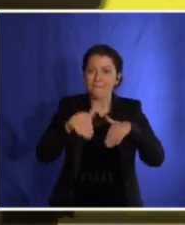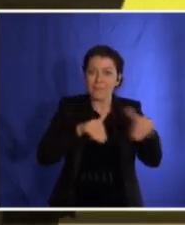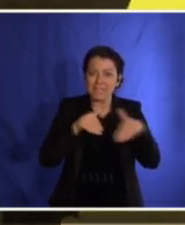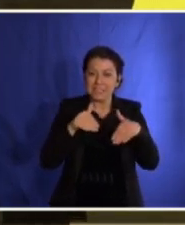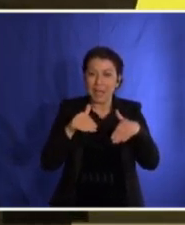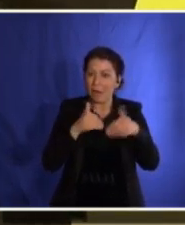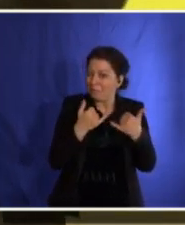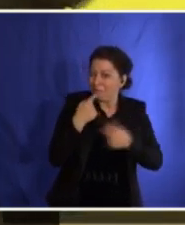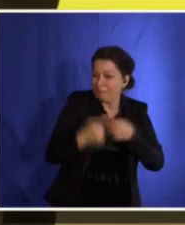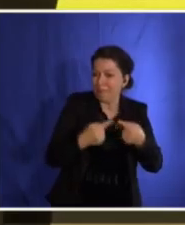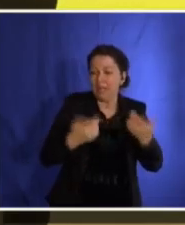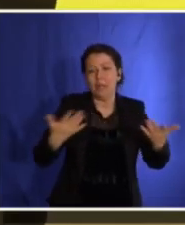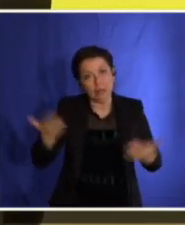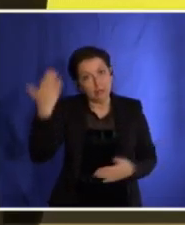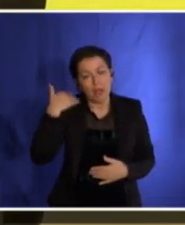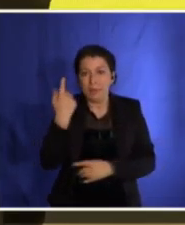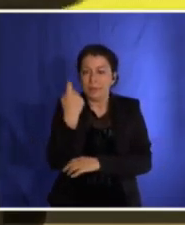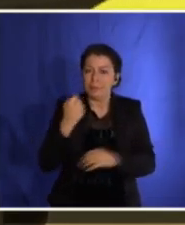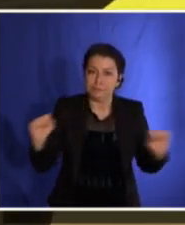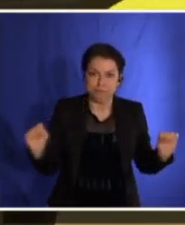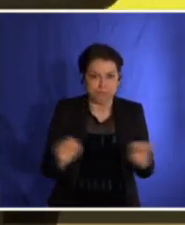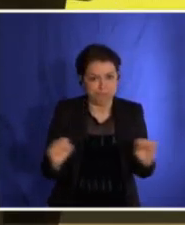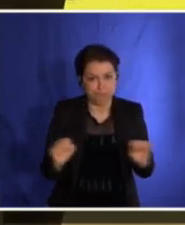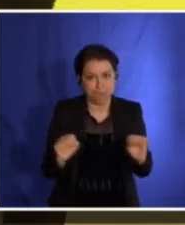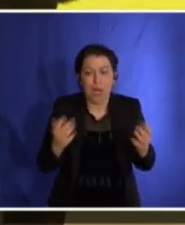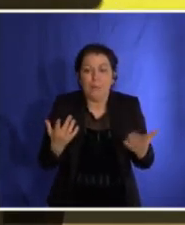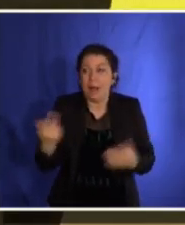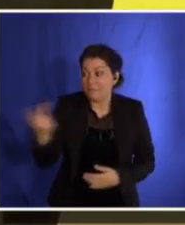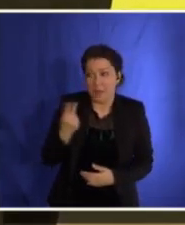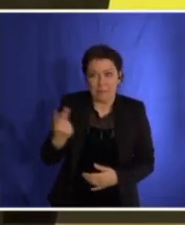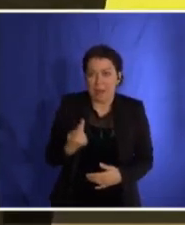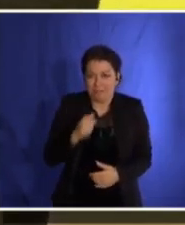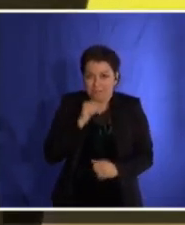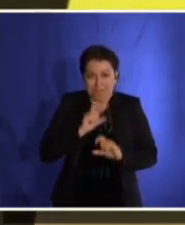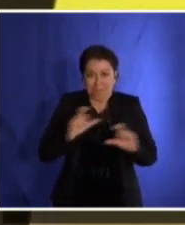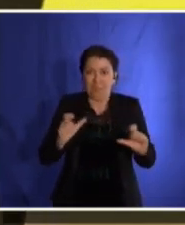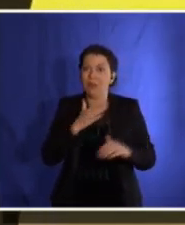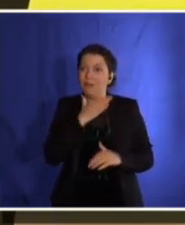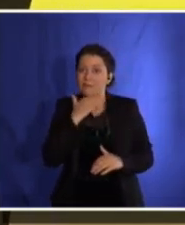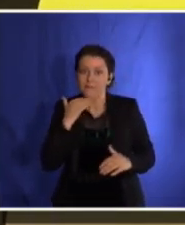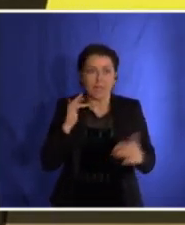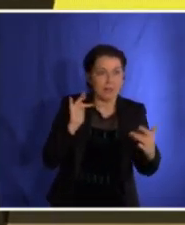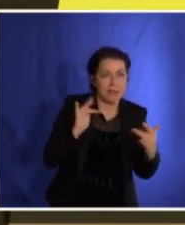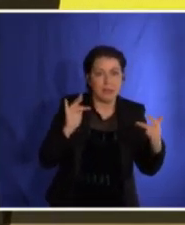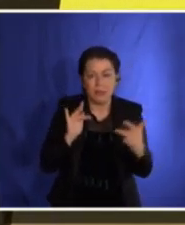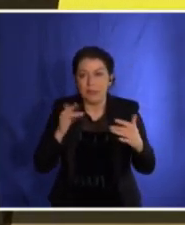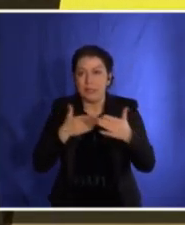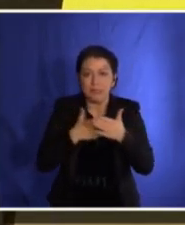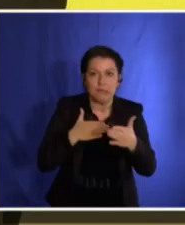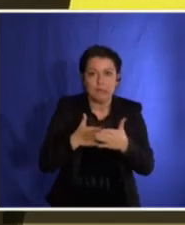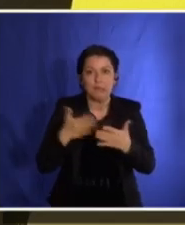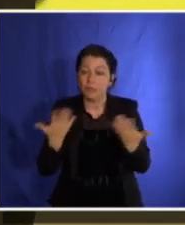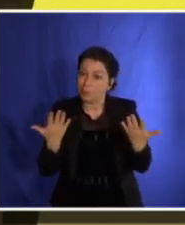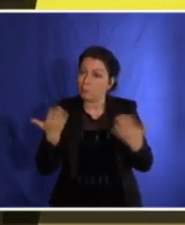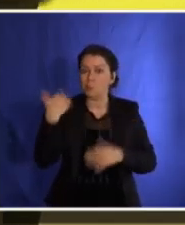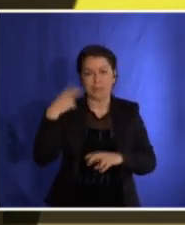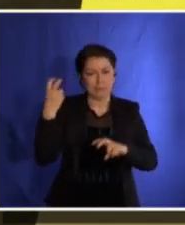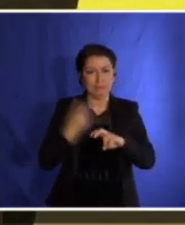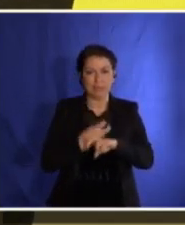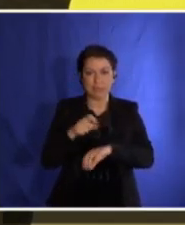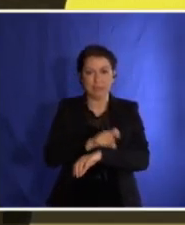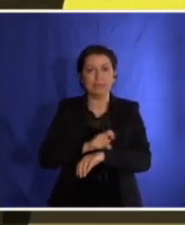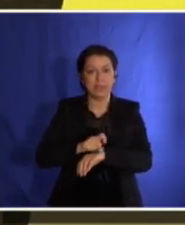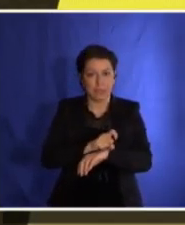ist weder an der Hanni noch an mir gelegen, sondern es war einfach sehr viel Gegenwind da und es war alles andere als eine leichte Zeit. Aber